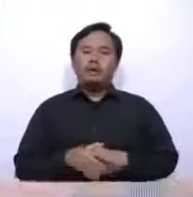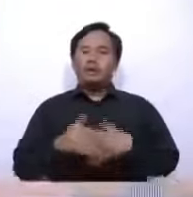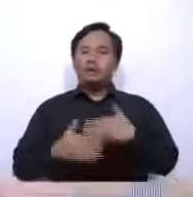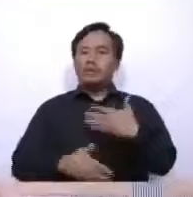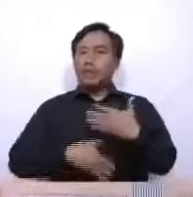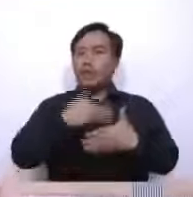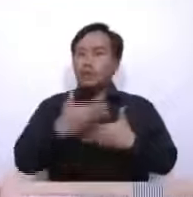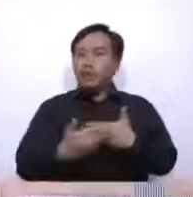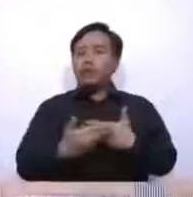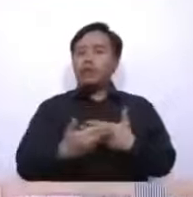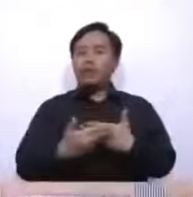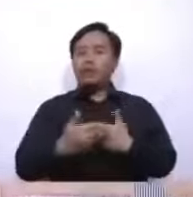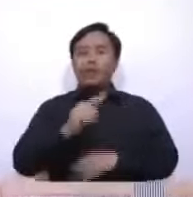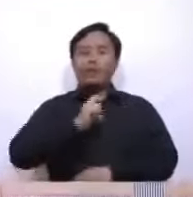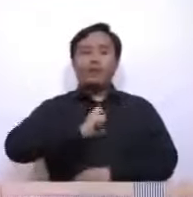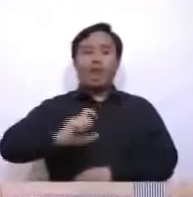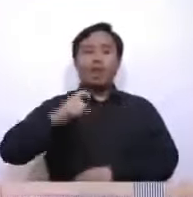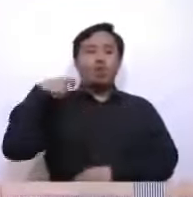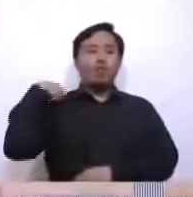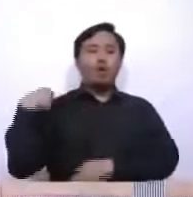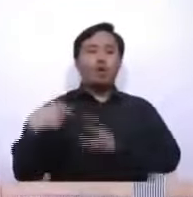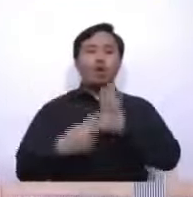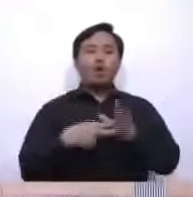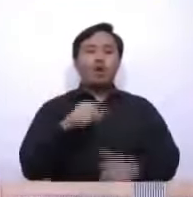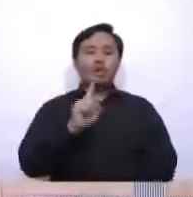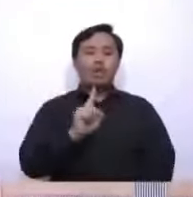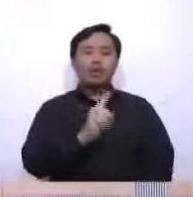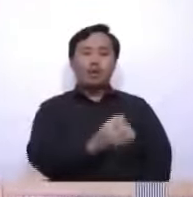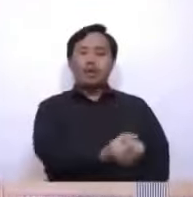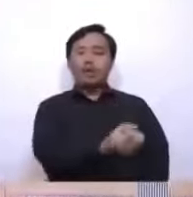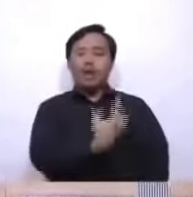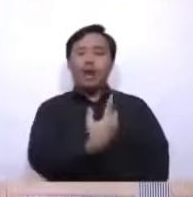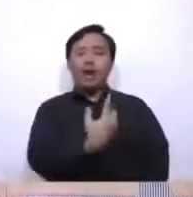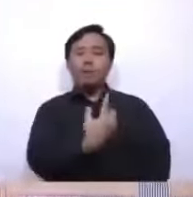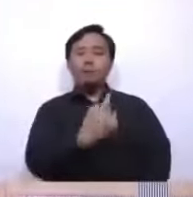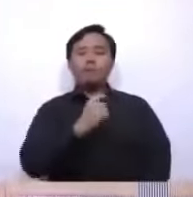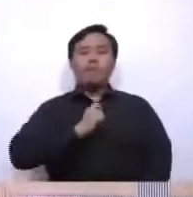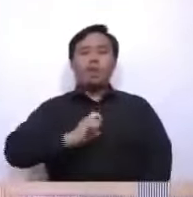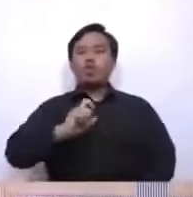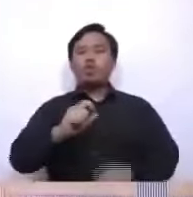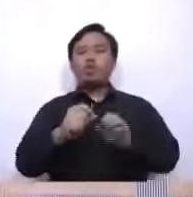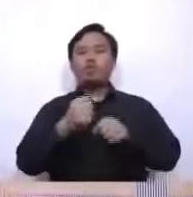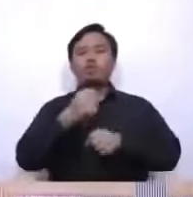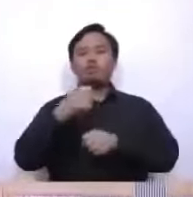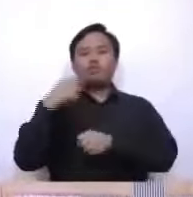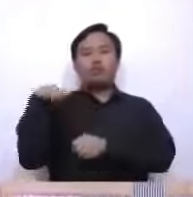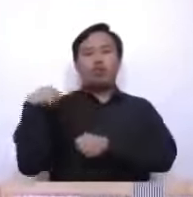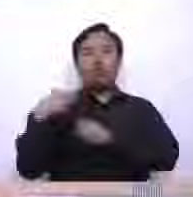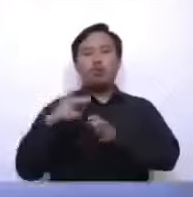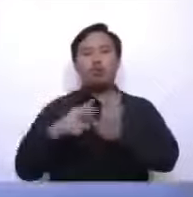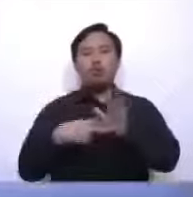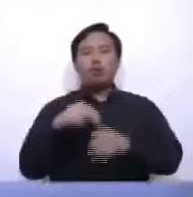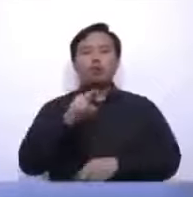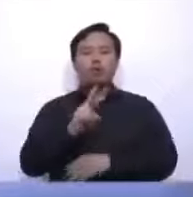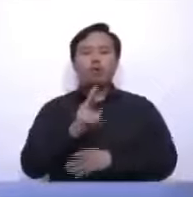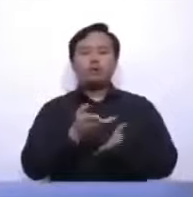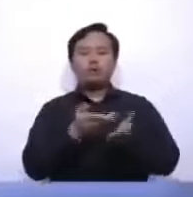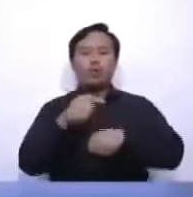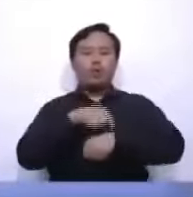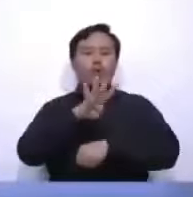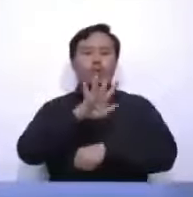Berikutnya, calon gubernur nomor urut 1 menanggapi jawaban Cagub nomor urut 2 dengan waktu 45 detik dimulai sejak